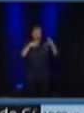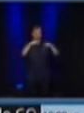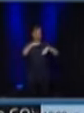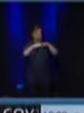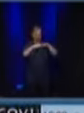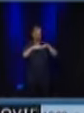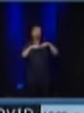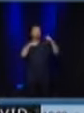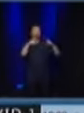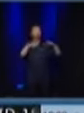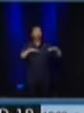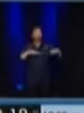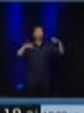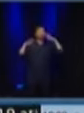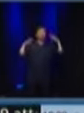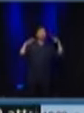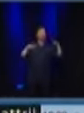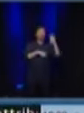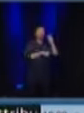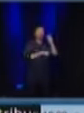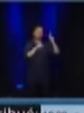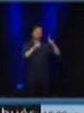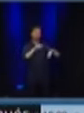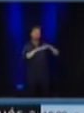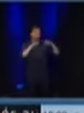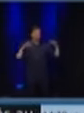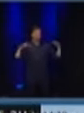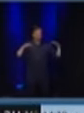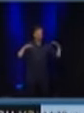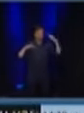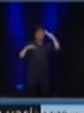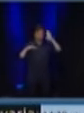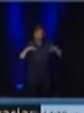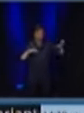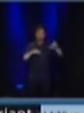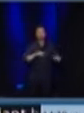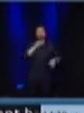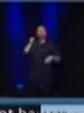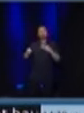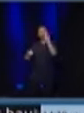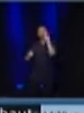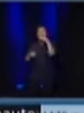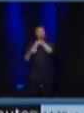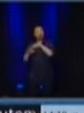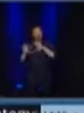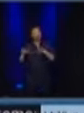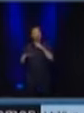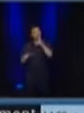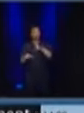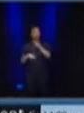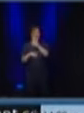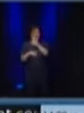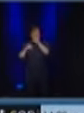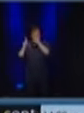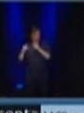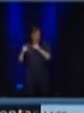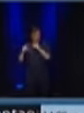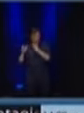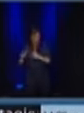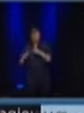50 spectateurs. Pour les sports à l'intérieur, la limite va être de 25 joueurs et